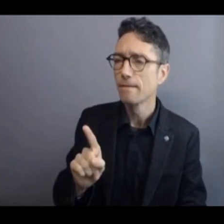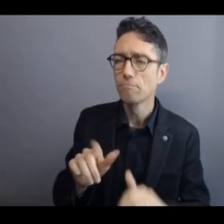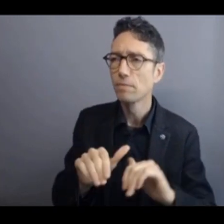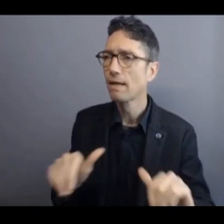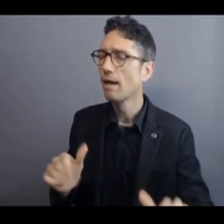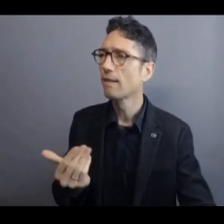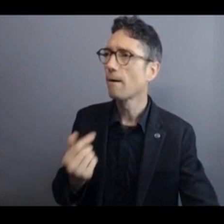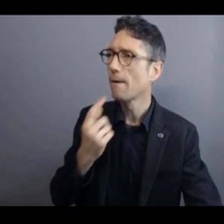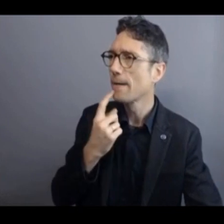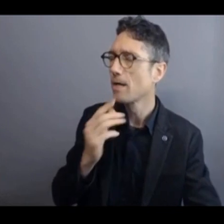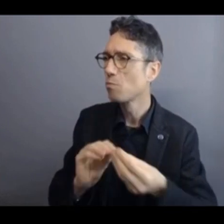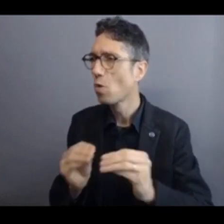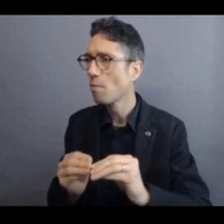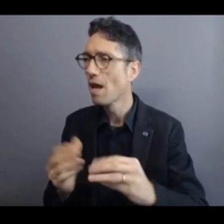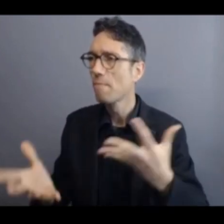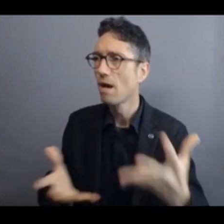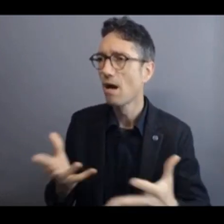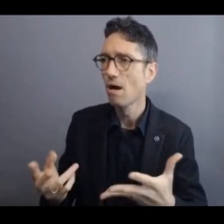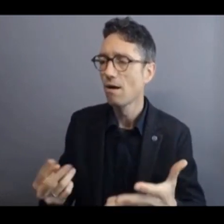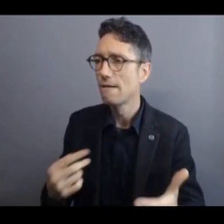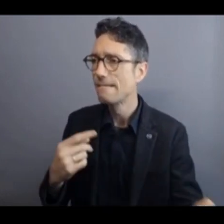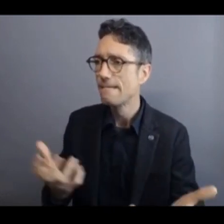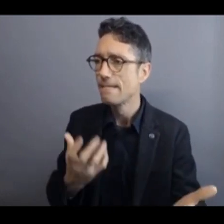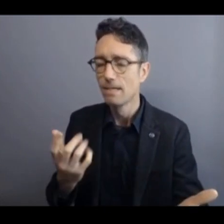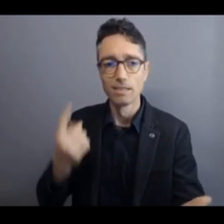a un problème ou juste ils ont juste une question, ils vont